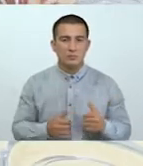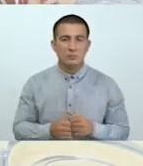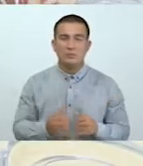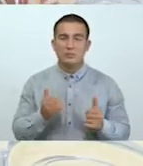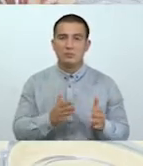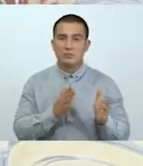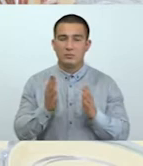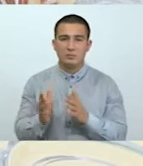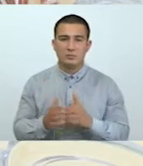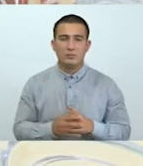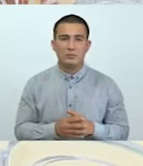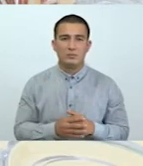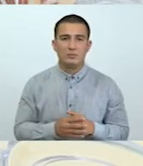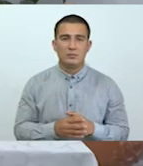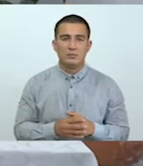Ana endi